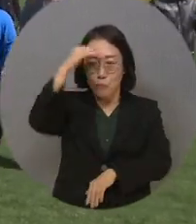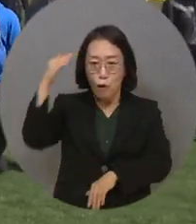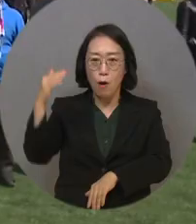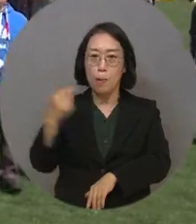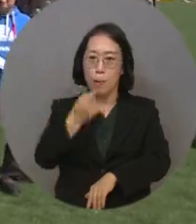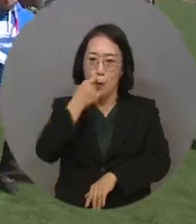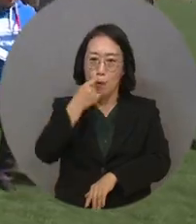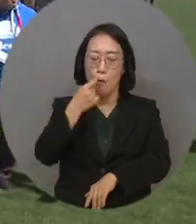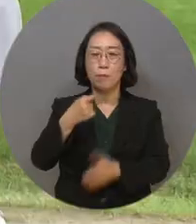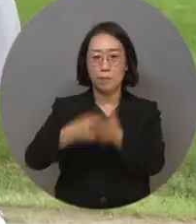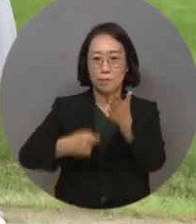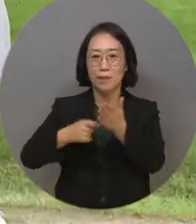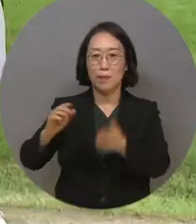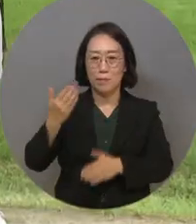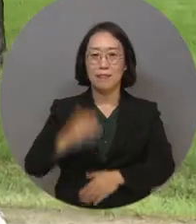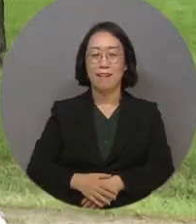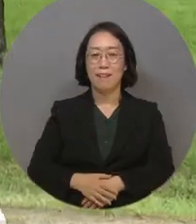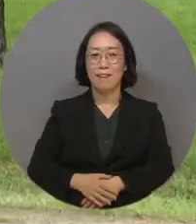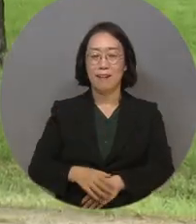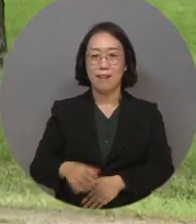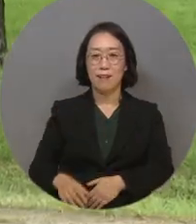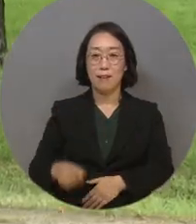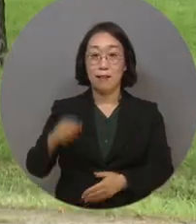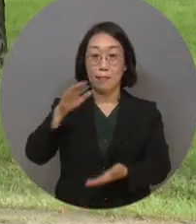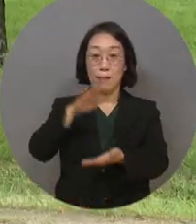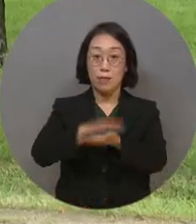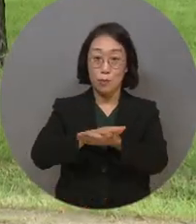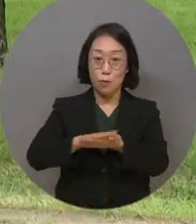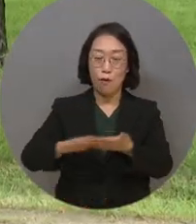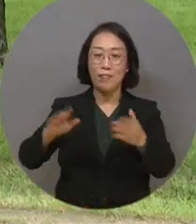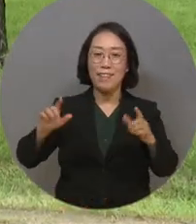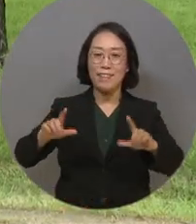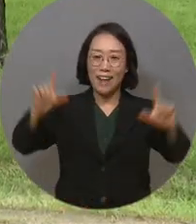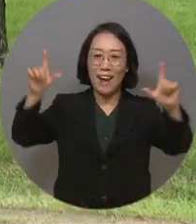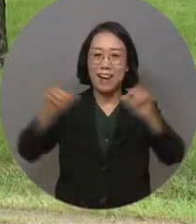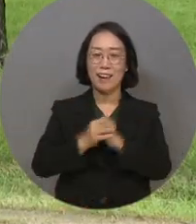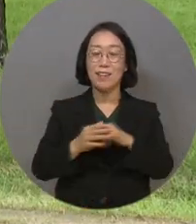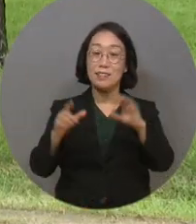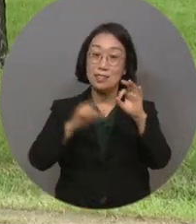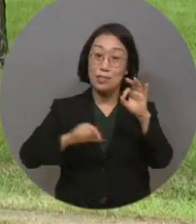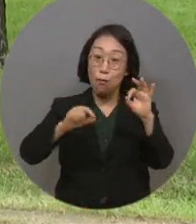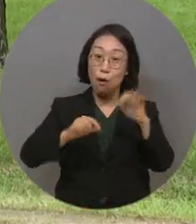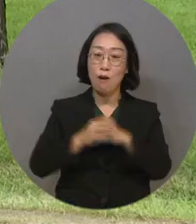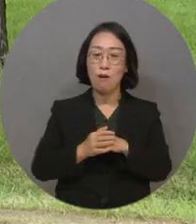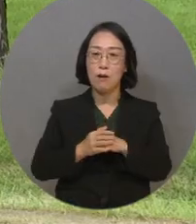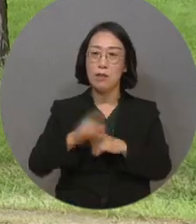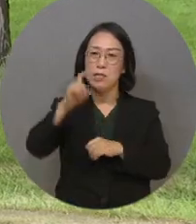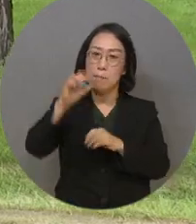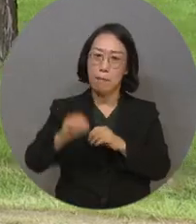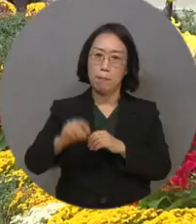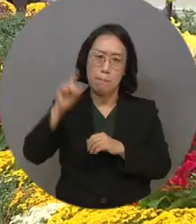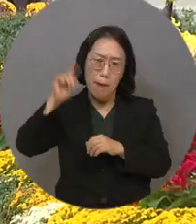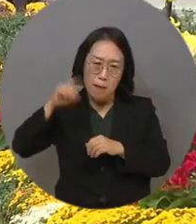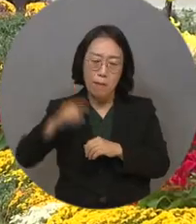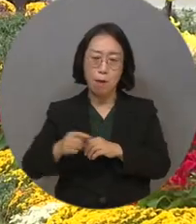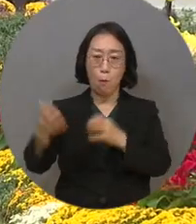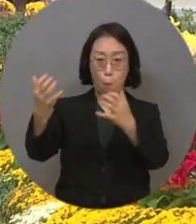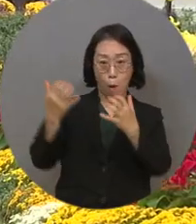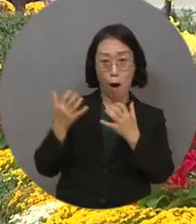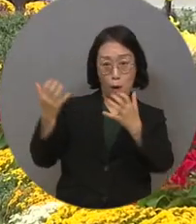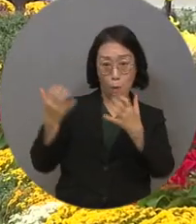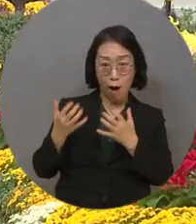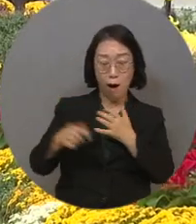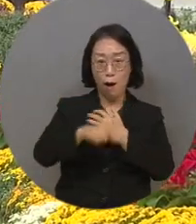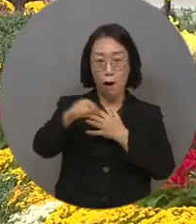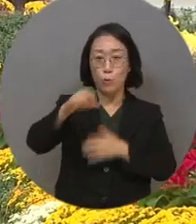일으켰습니다. 선선해진 가을 날씨와 함께 10월 하루 평균 관람객이 10만에 달성하는 등 좋은 성적을